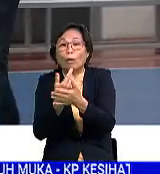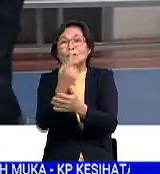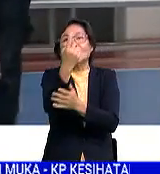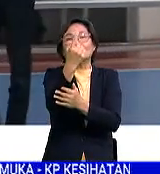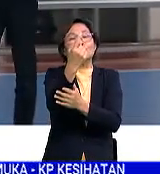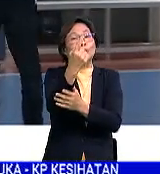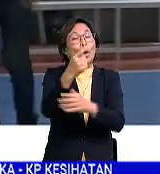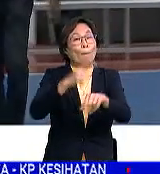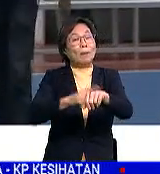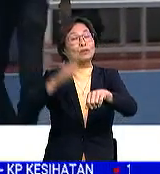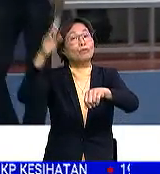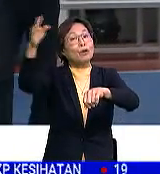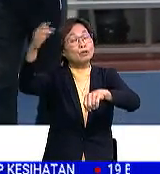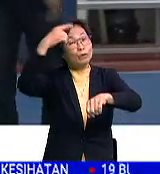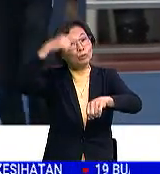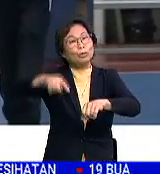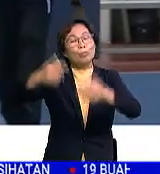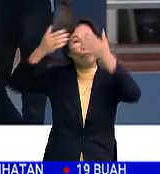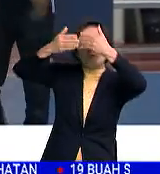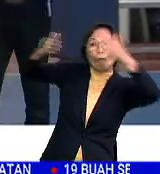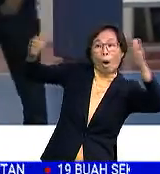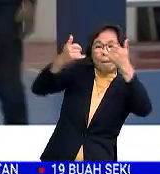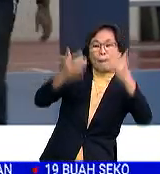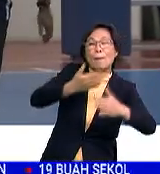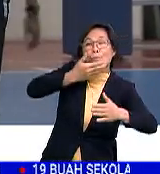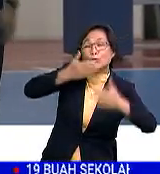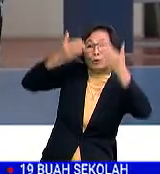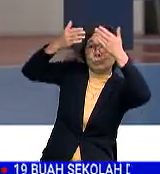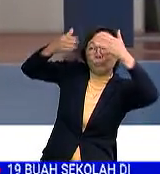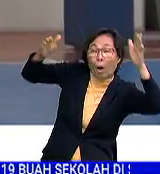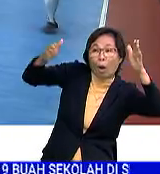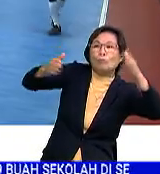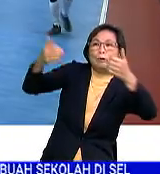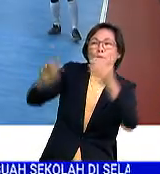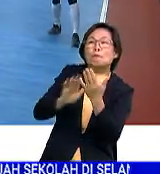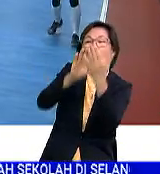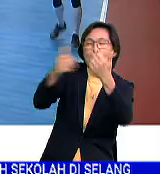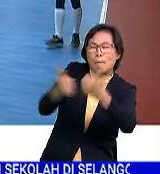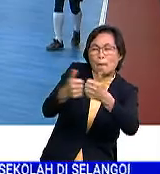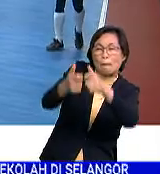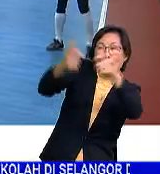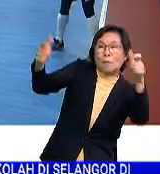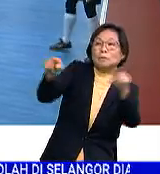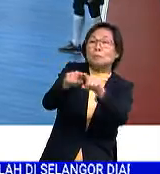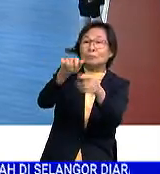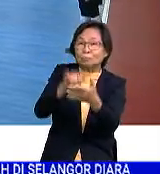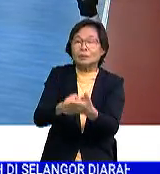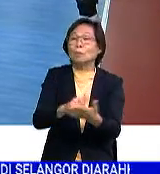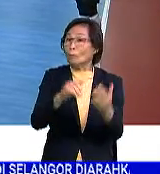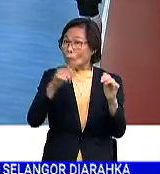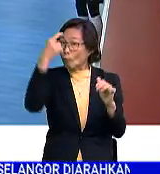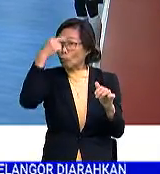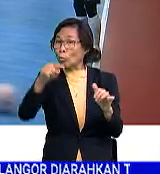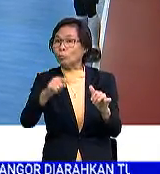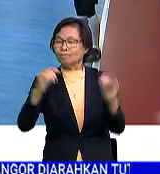satu langkah jangka panjang bagi memberi pendedahan kepada pemain muda untuk mengharungi kejohanan besar seumpama ini. Langkah tersebut juga